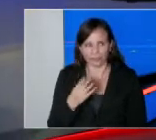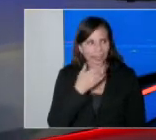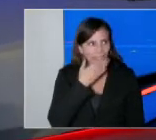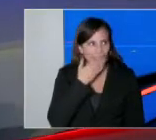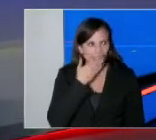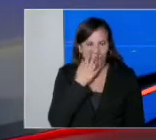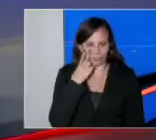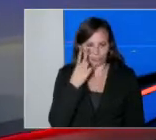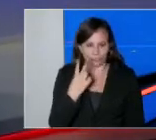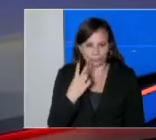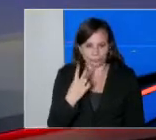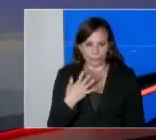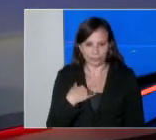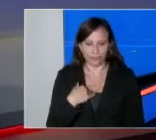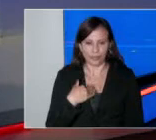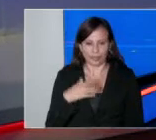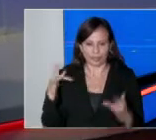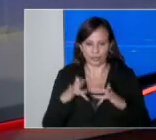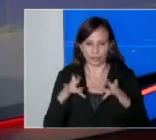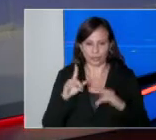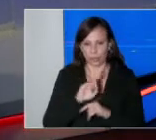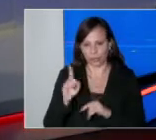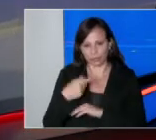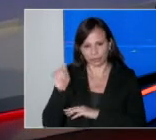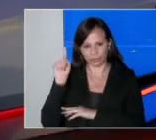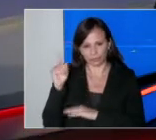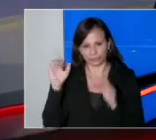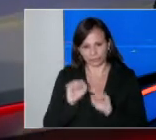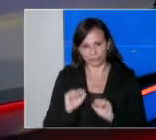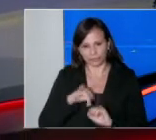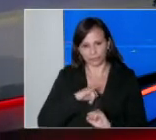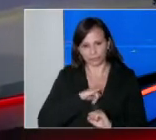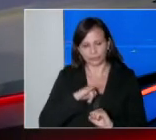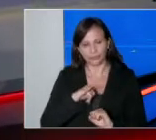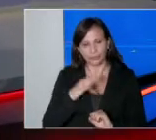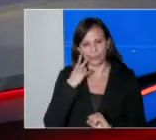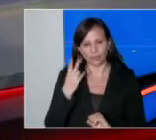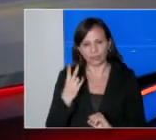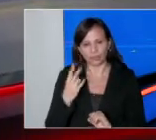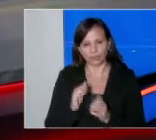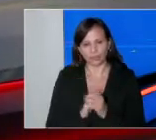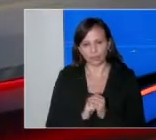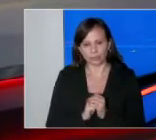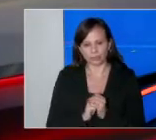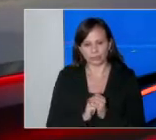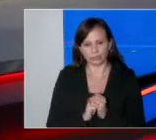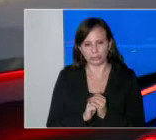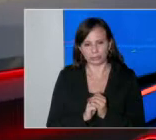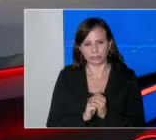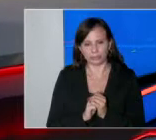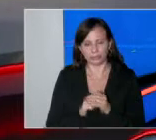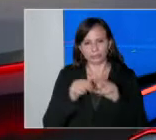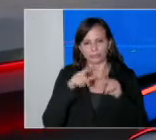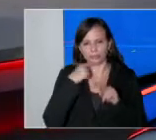לסקי אצלנו בפרלמנט צהריים, אמרה שהיא לא תצביע בעד, יהיה מעניין מאוד לראות מה האופוזיציה תעשה היום, אמיר אוחנה בפרלמנט צהריים גם כן,